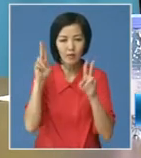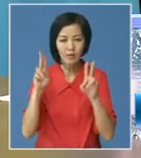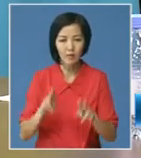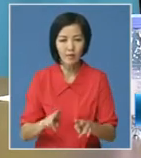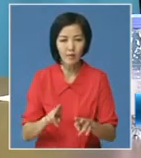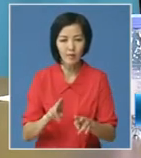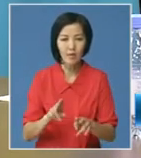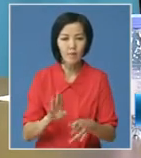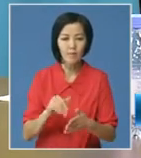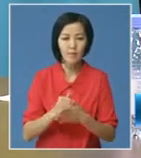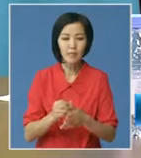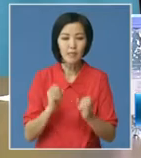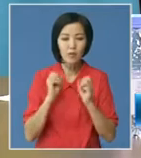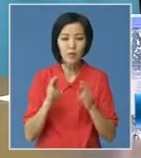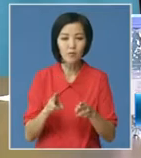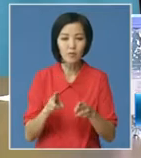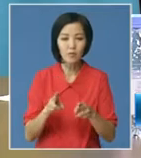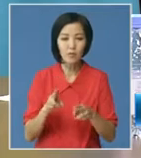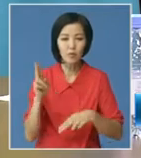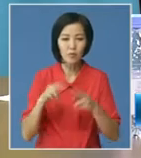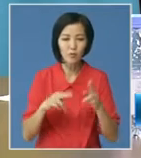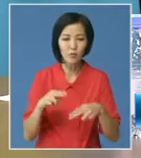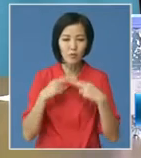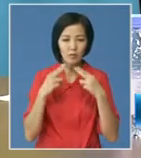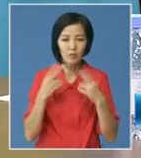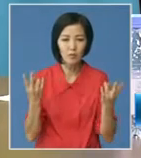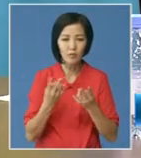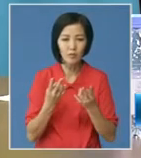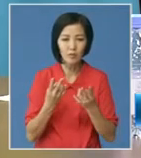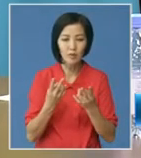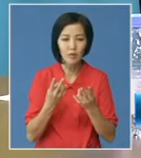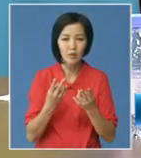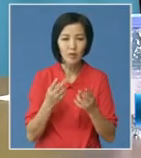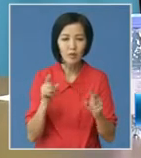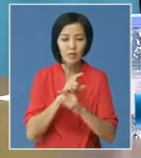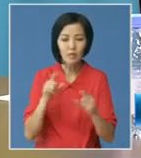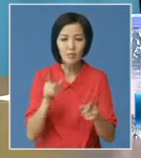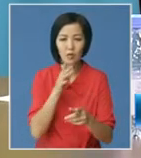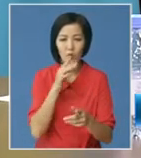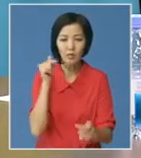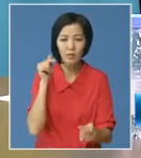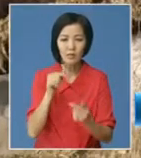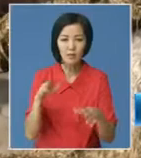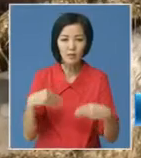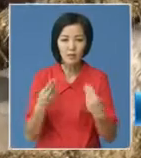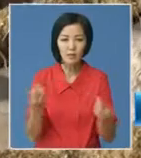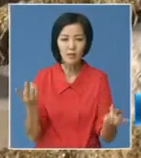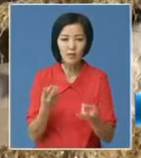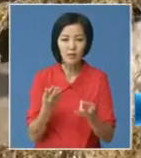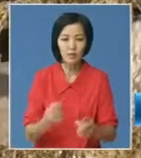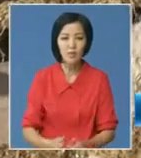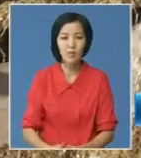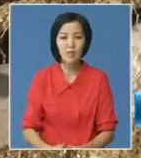қауіпсіздік. Сондықтан құрылыстың сапасына баса назар аударыңыздар. Сонымен қатар нысанды уақытында тапсыру маңызды. Облыста